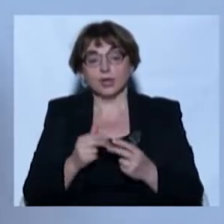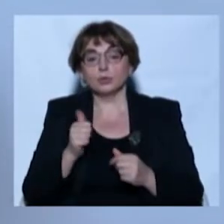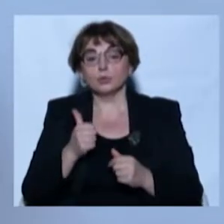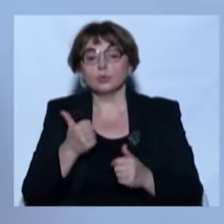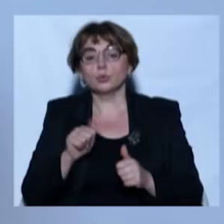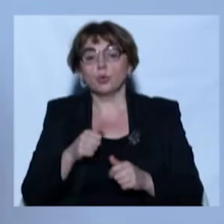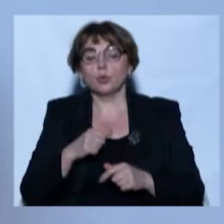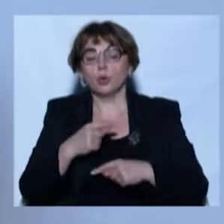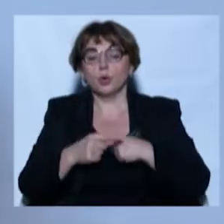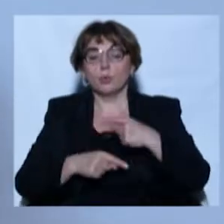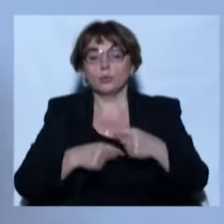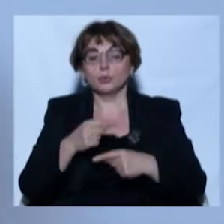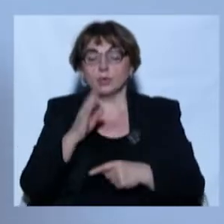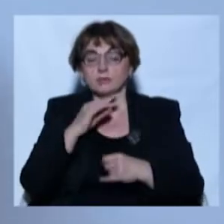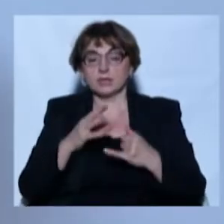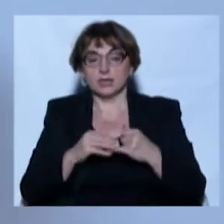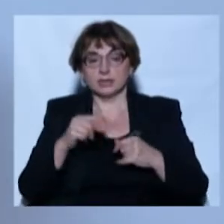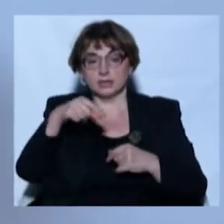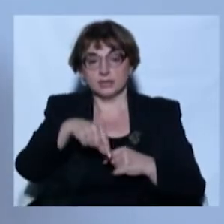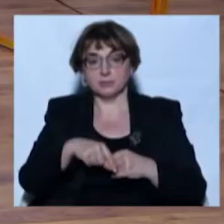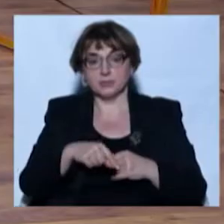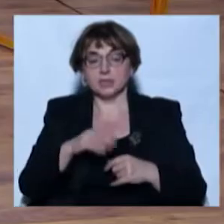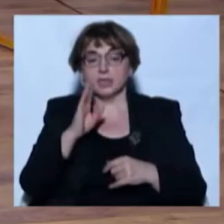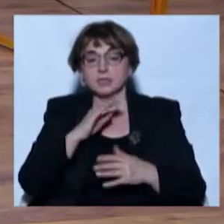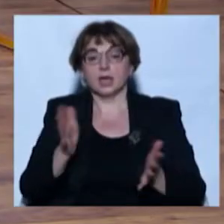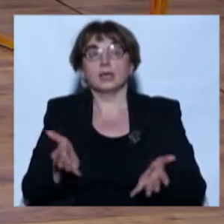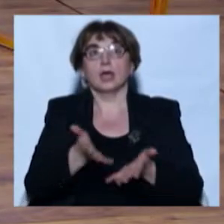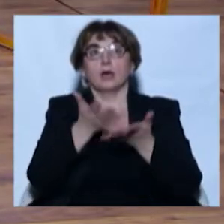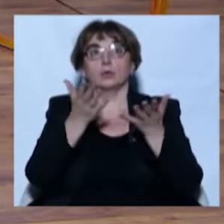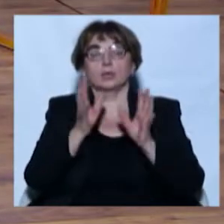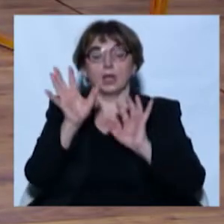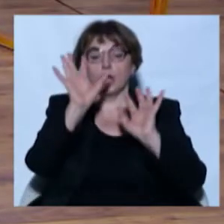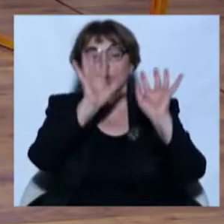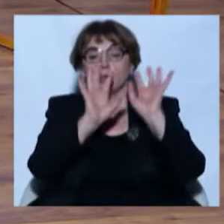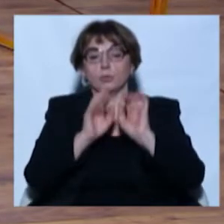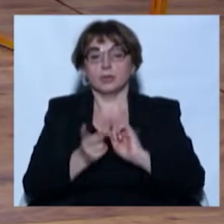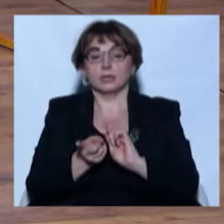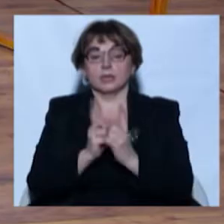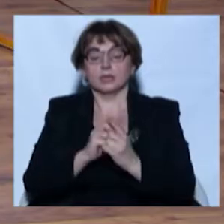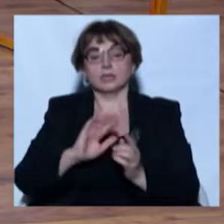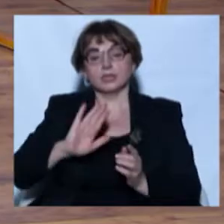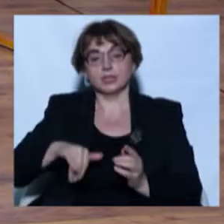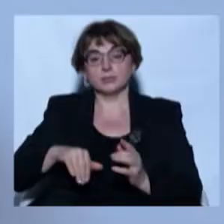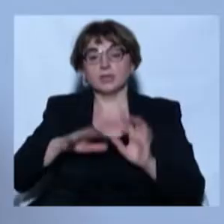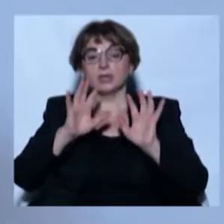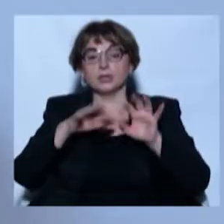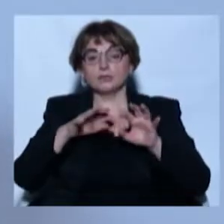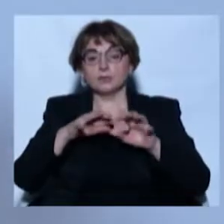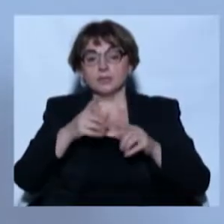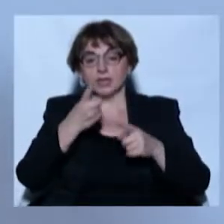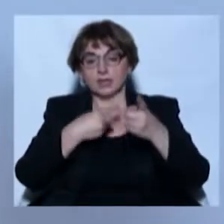ბრუნავს წყალი დედამიწაზე. ნახეთ, რომ წყალი აორთქლდა, ღრუბლად იქცა და შემდეგ წვიმის სახით